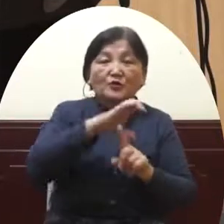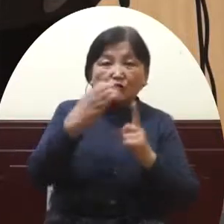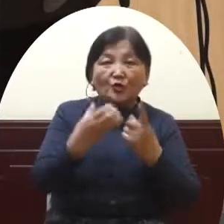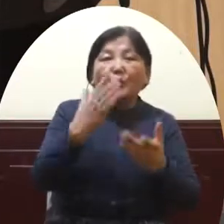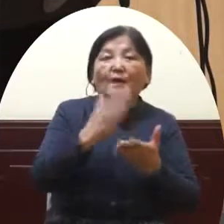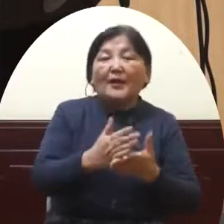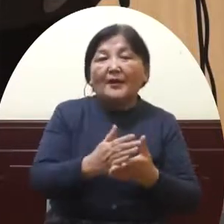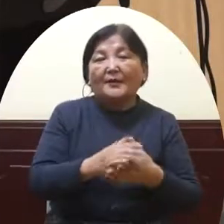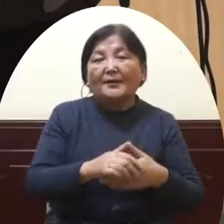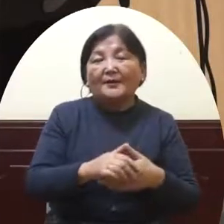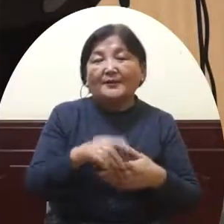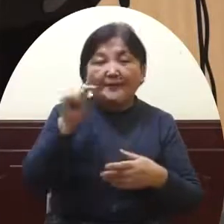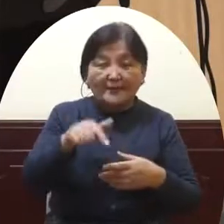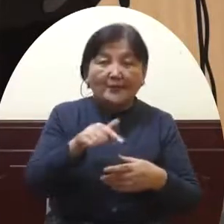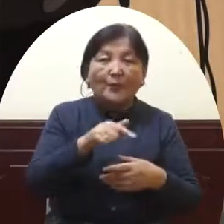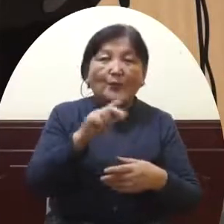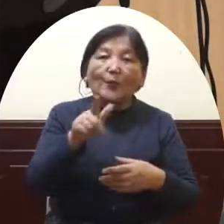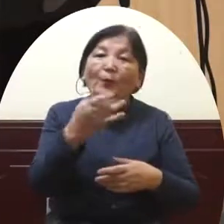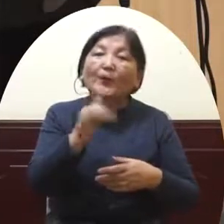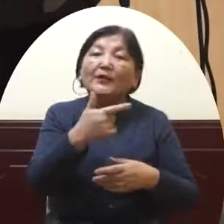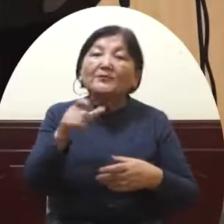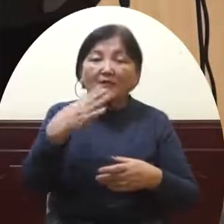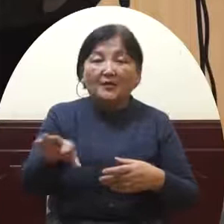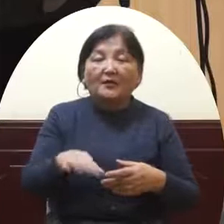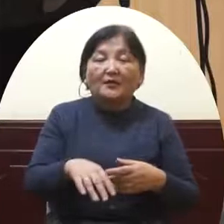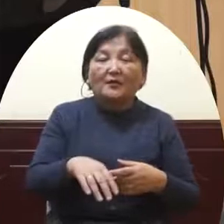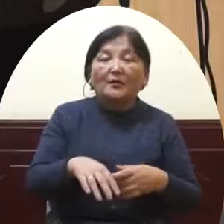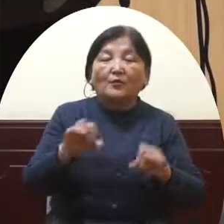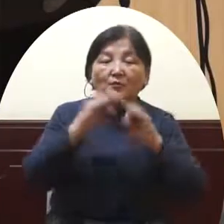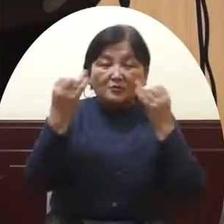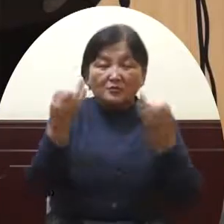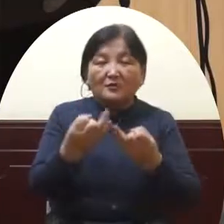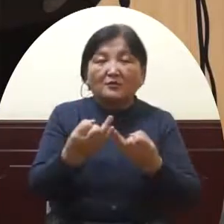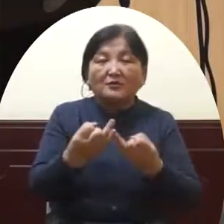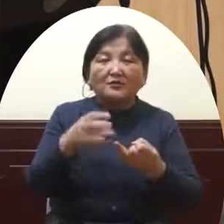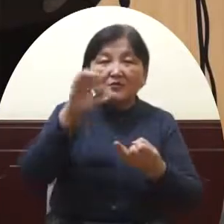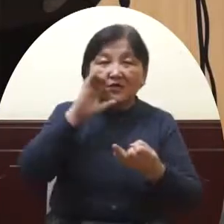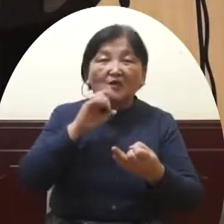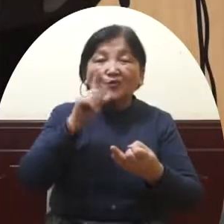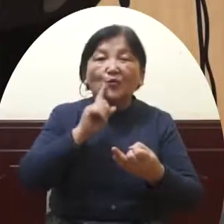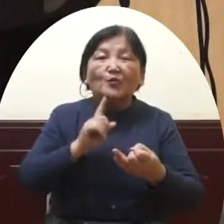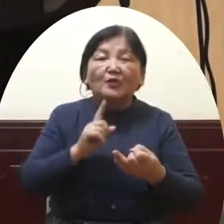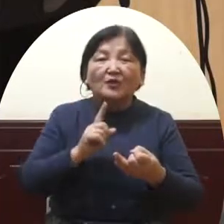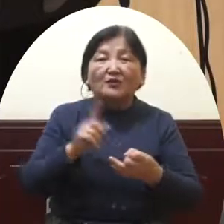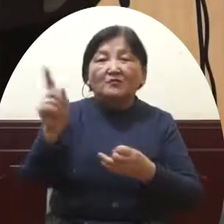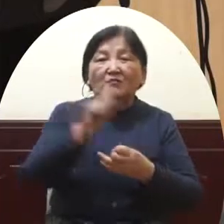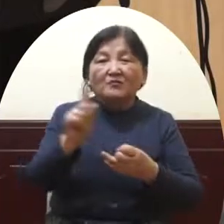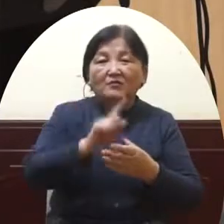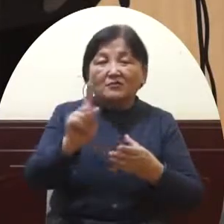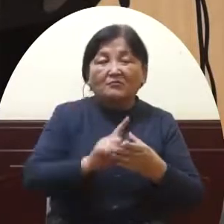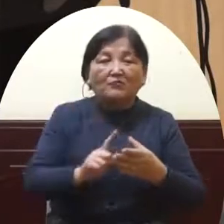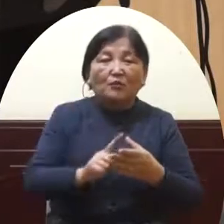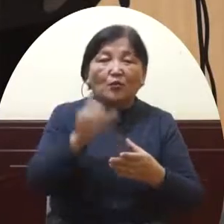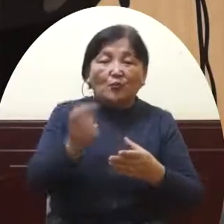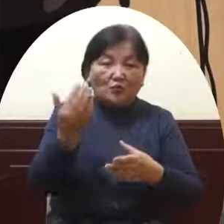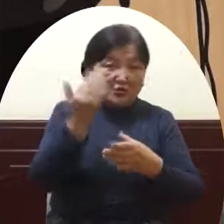соёлыг бид нар үгүйсгээд нэг юм бие даагчид сайн дурынхаар бүрдүүлсэн парламенттай болчих юм бол 4 жилийн дараа бид нар яаж хариуцлага тооцож